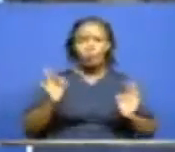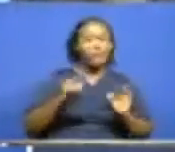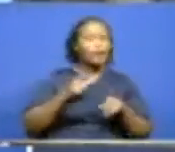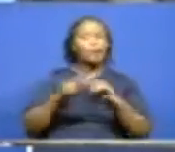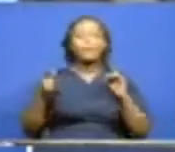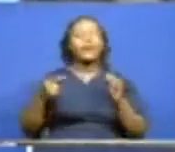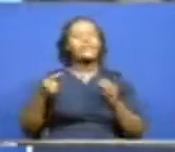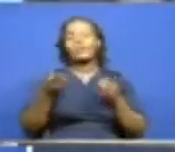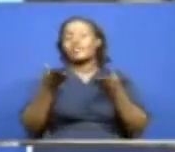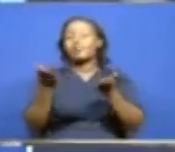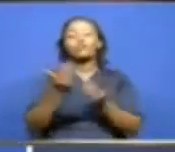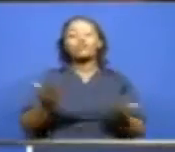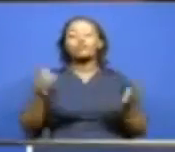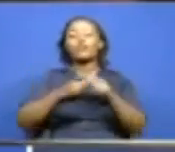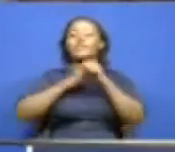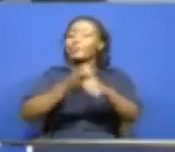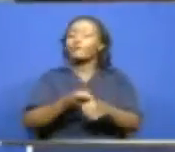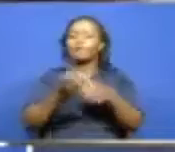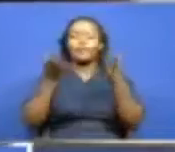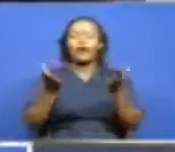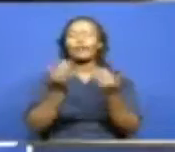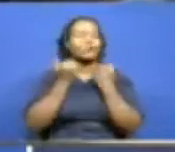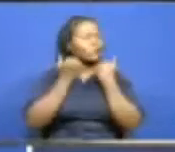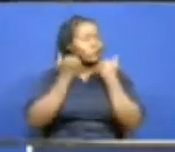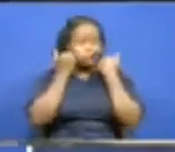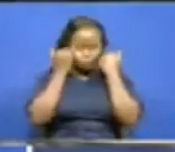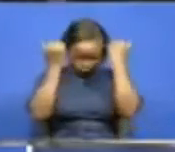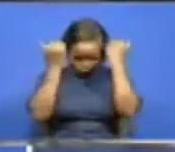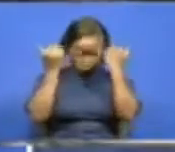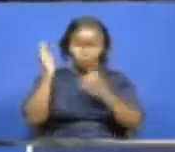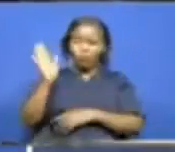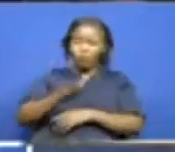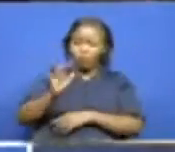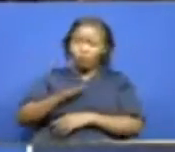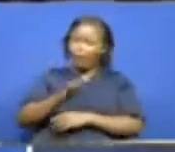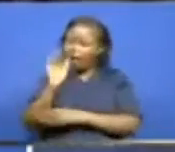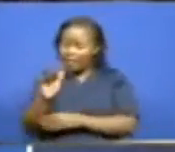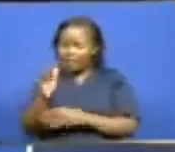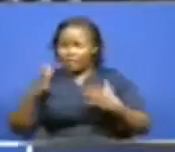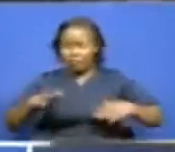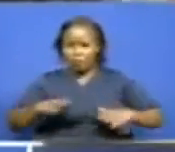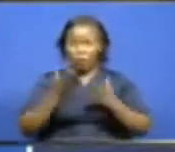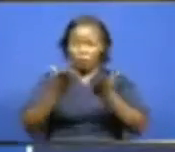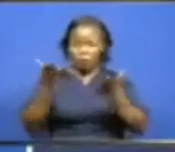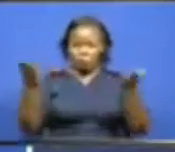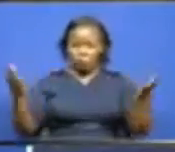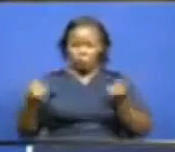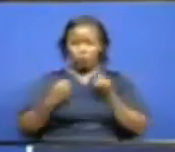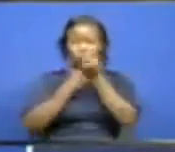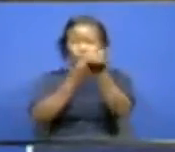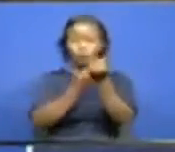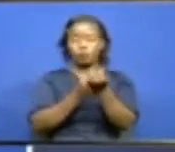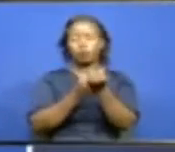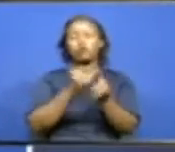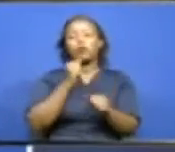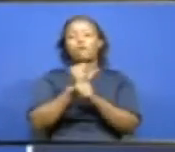out to be a bundle of emotional distress. Nyangaresa needs well-wishers' support in educating her four-year-old quadruplets who